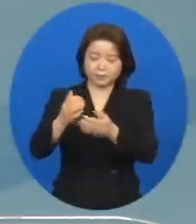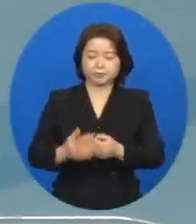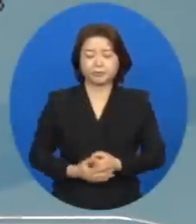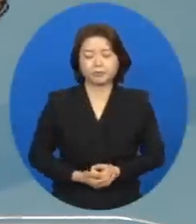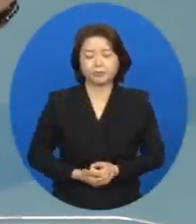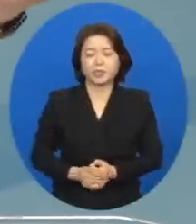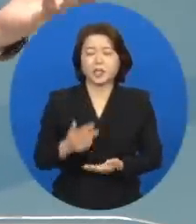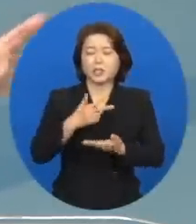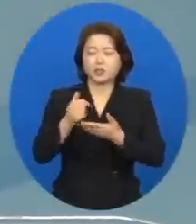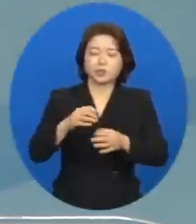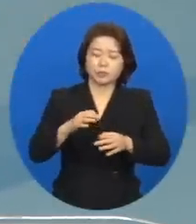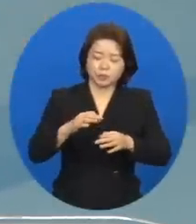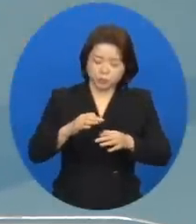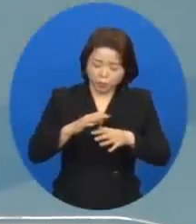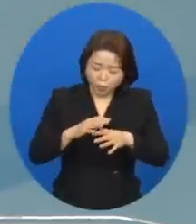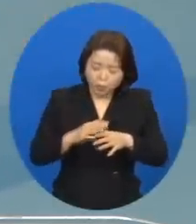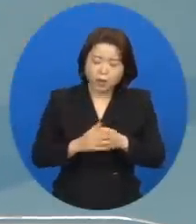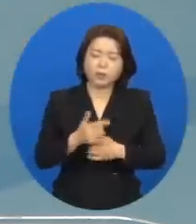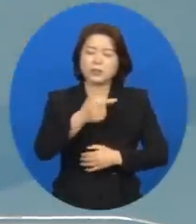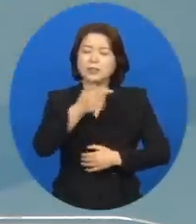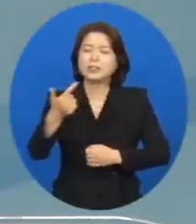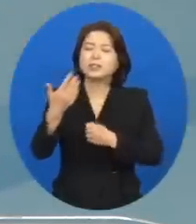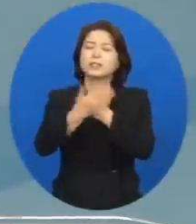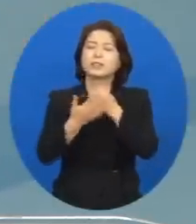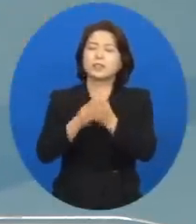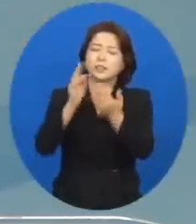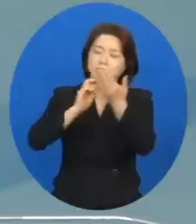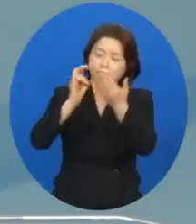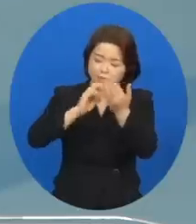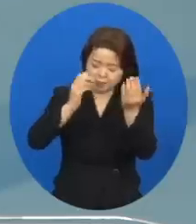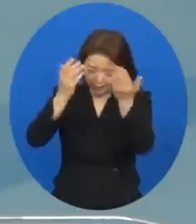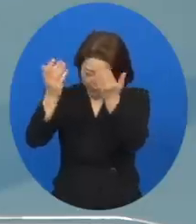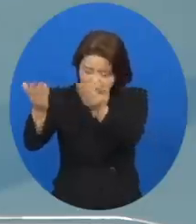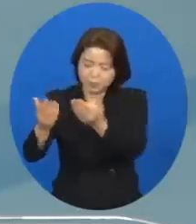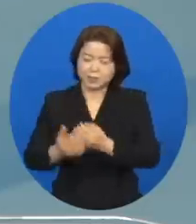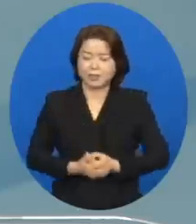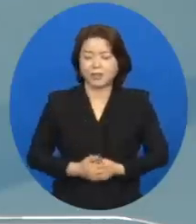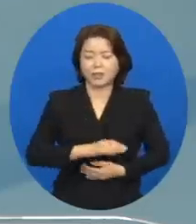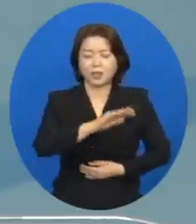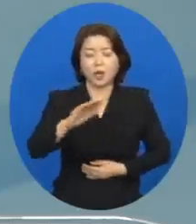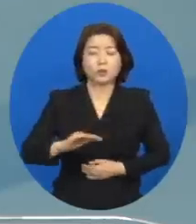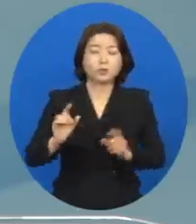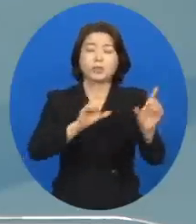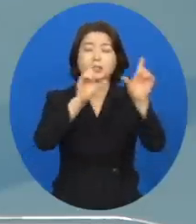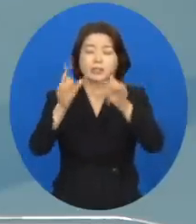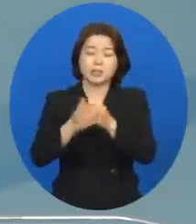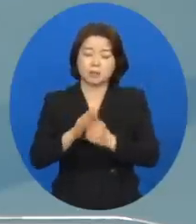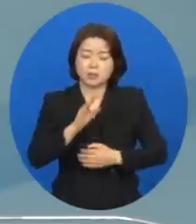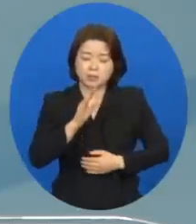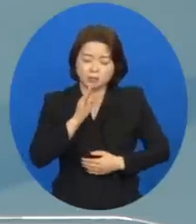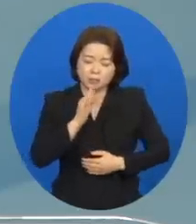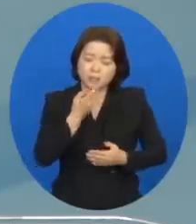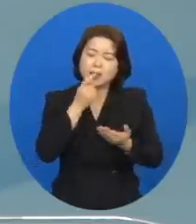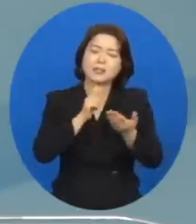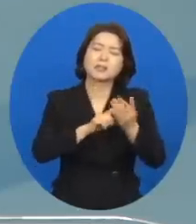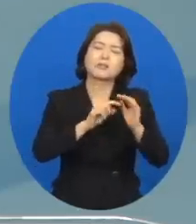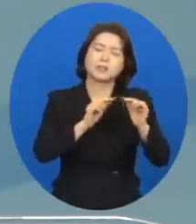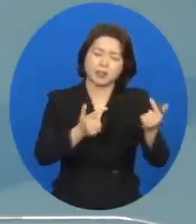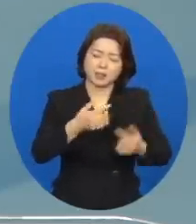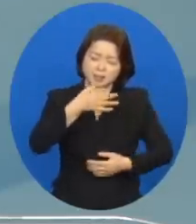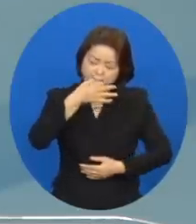주님의 놀라웠고도 크신 은혜를 찬양하고 또 찬양합니다. 우리의 삶이 정말 만만치가